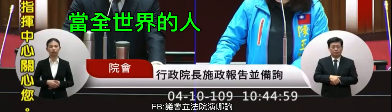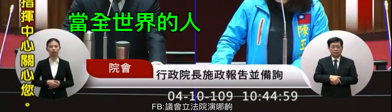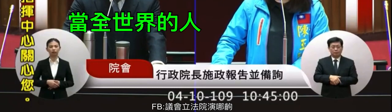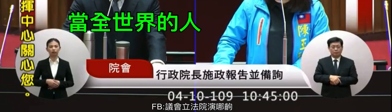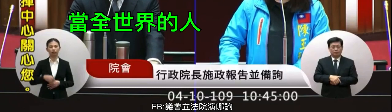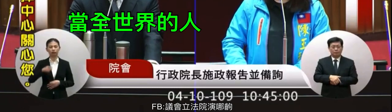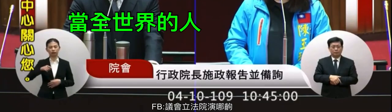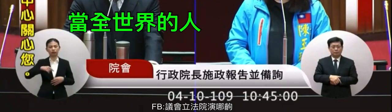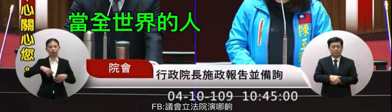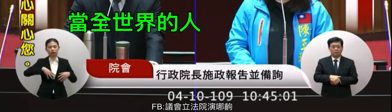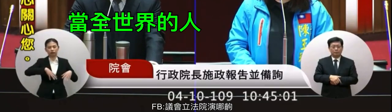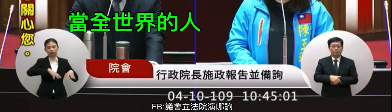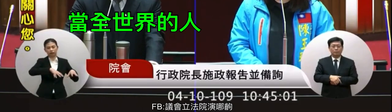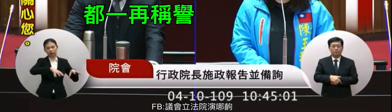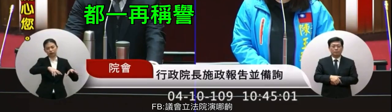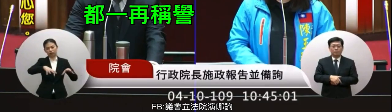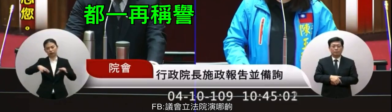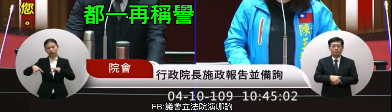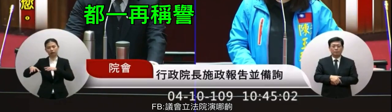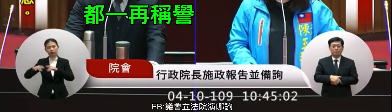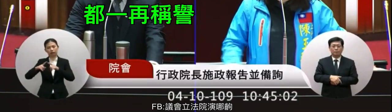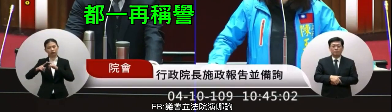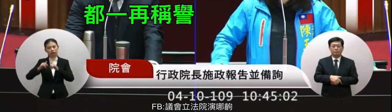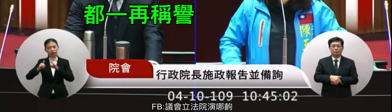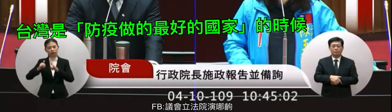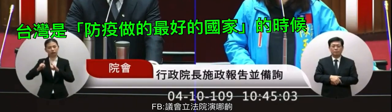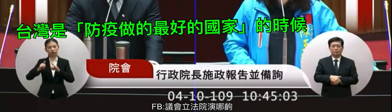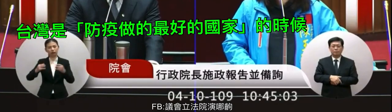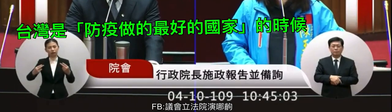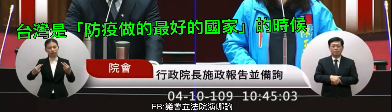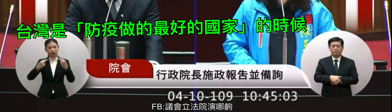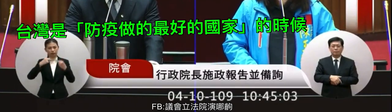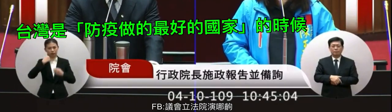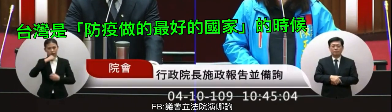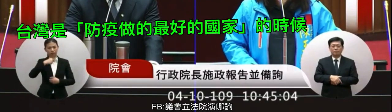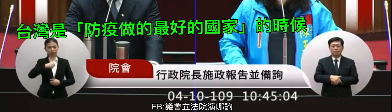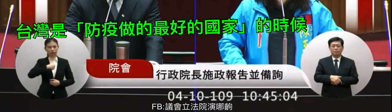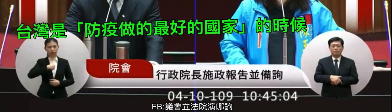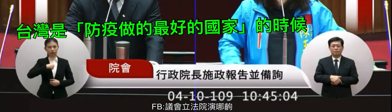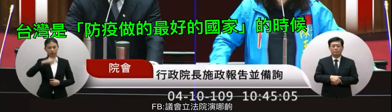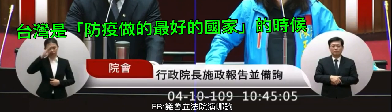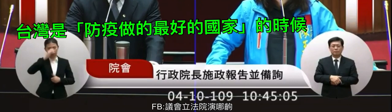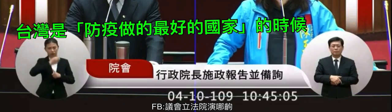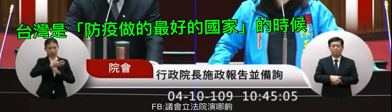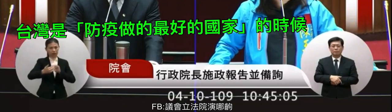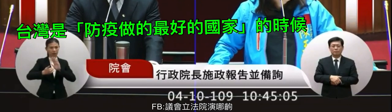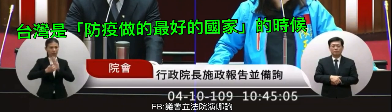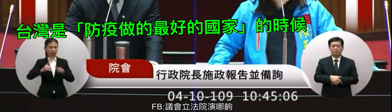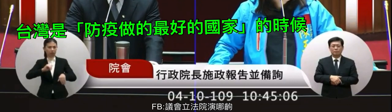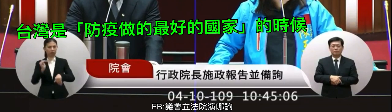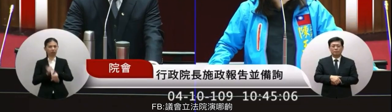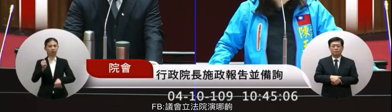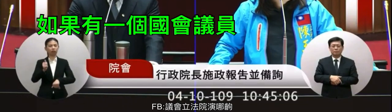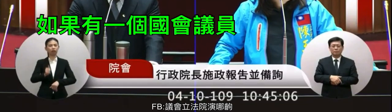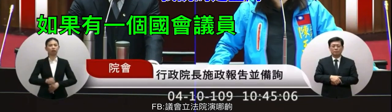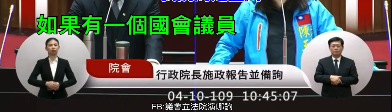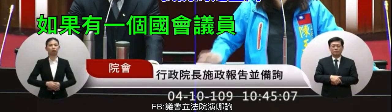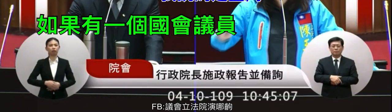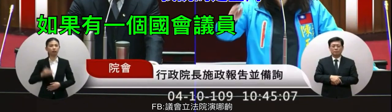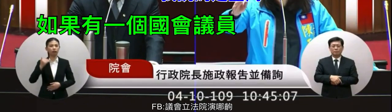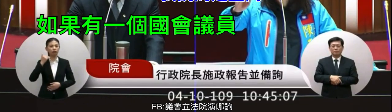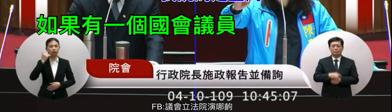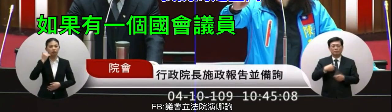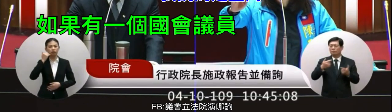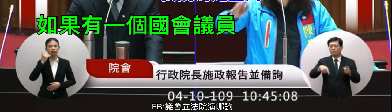当全世界的人都一再称誉台湾是防疫做得最好的国家的时候，如果